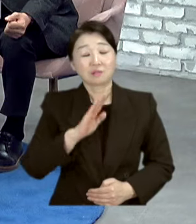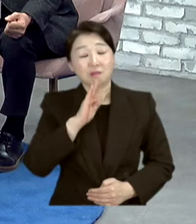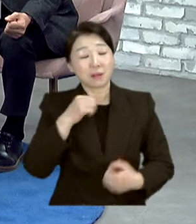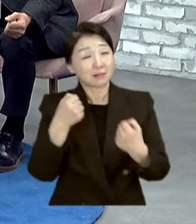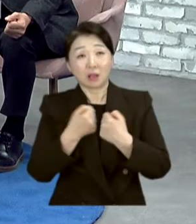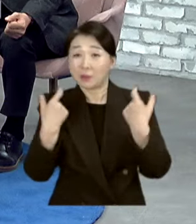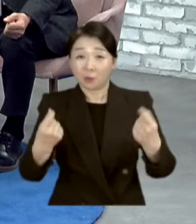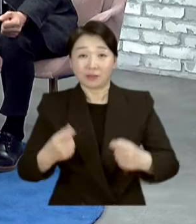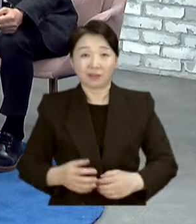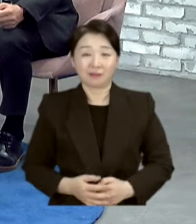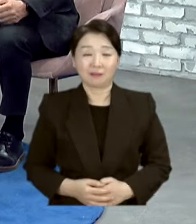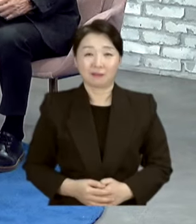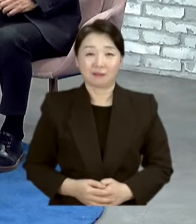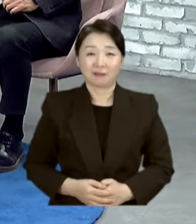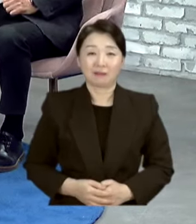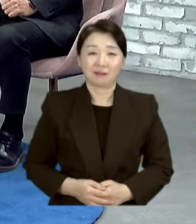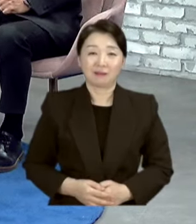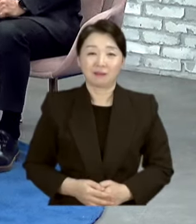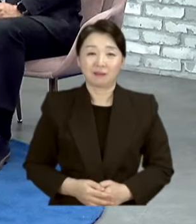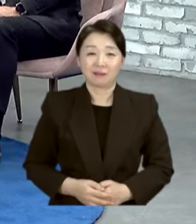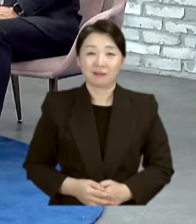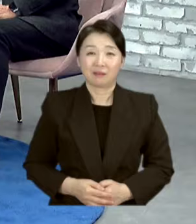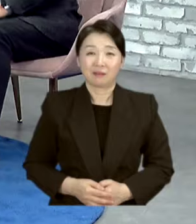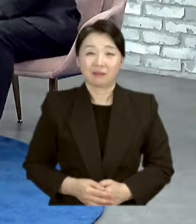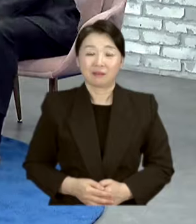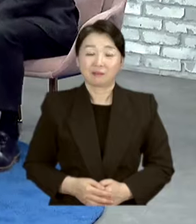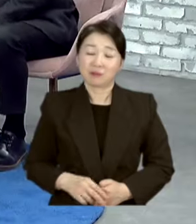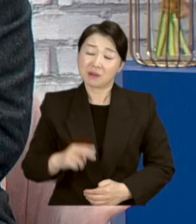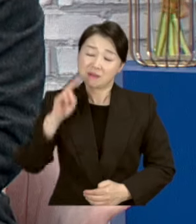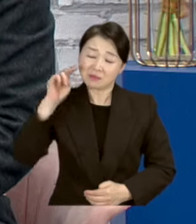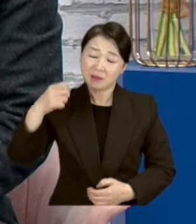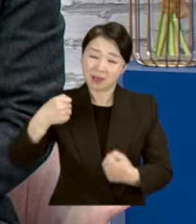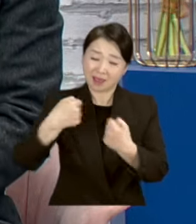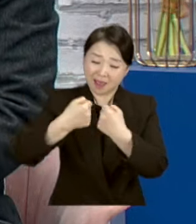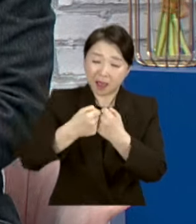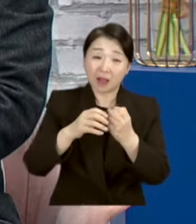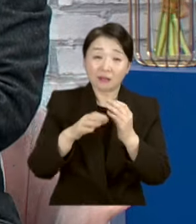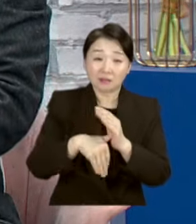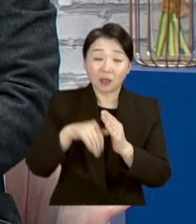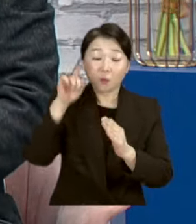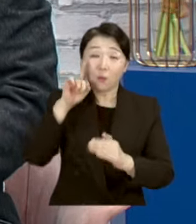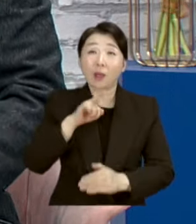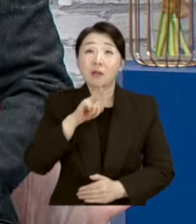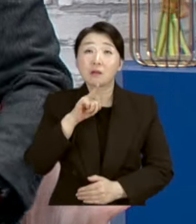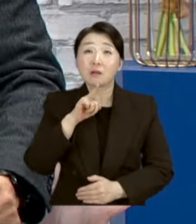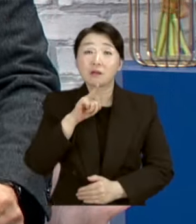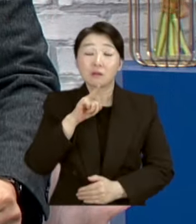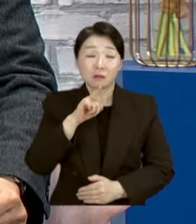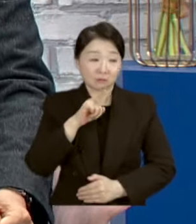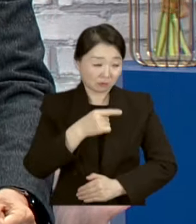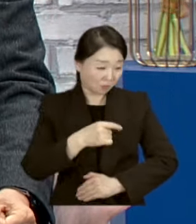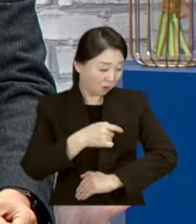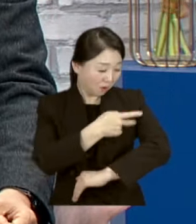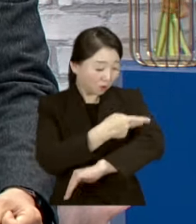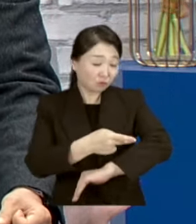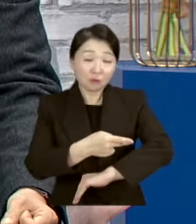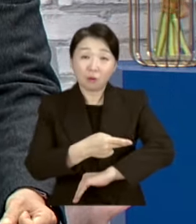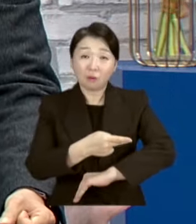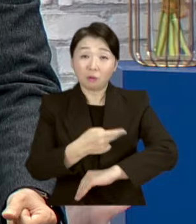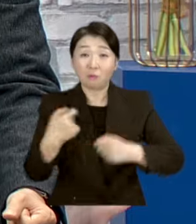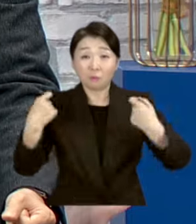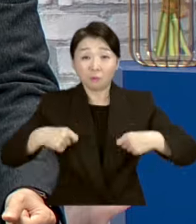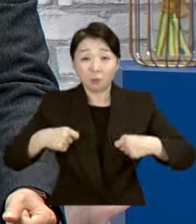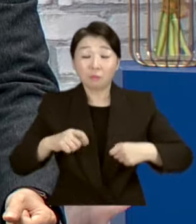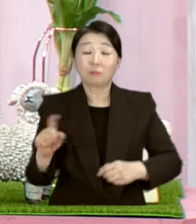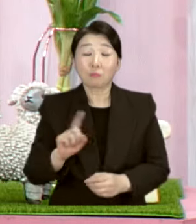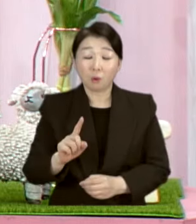격투기네요. 네, 격투기라고. 그러면은 아니, 진짜 너무 이제 과격하게 하다 보면 이렇게 네. 수영복이 그래도 그게 천인데 막 찢어지기도